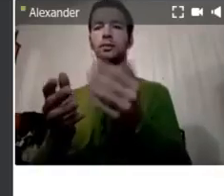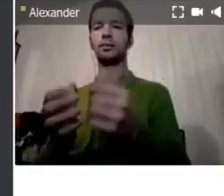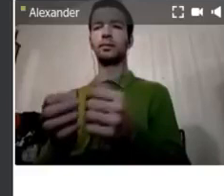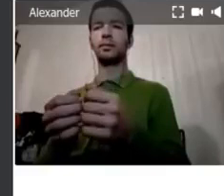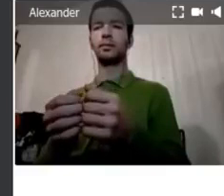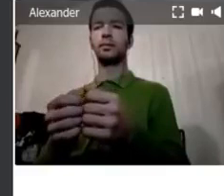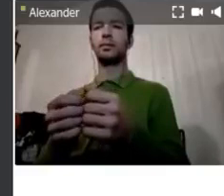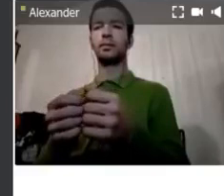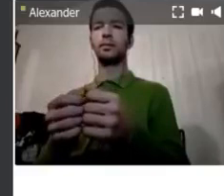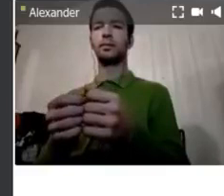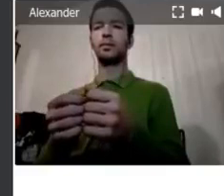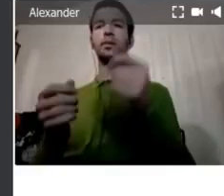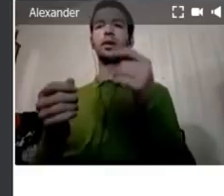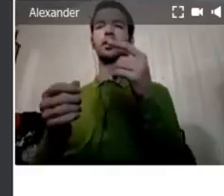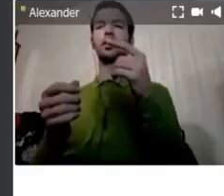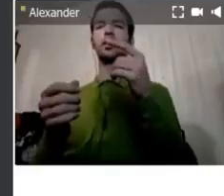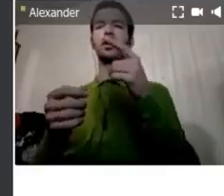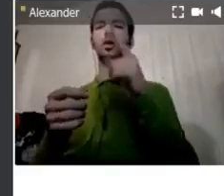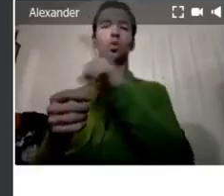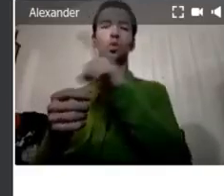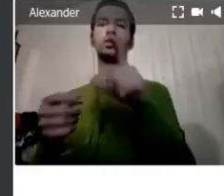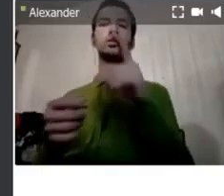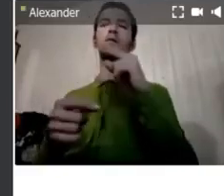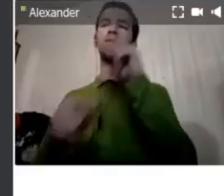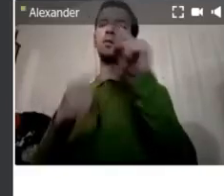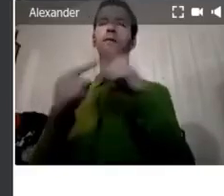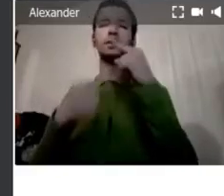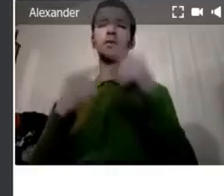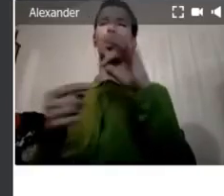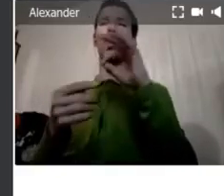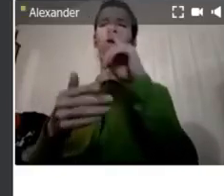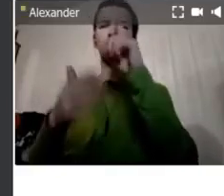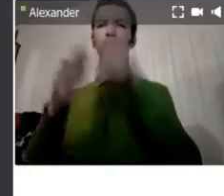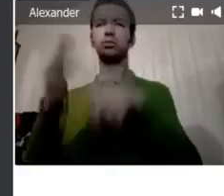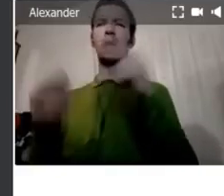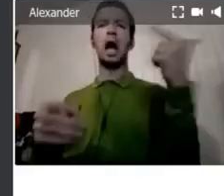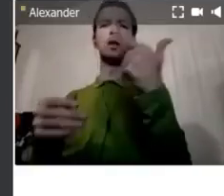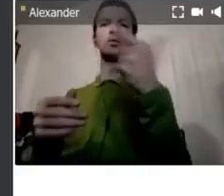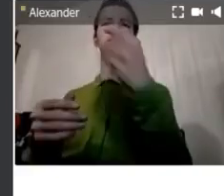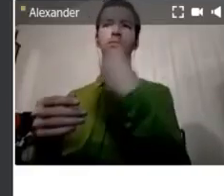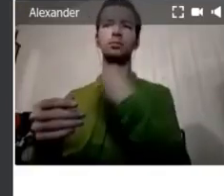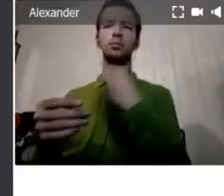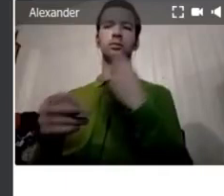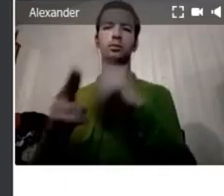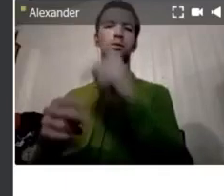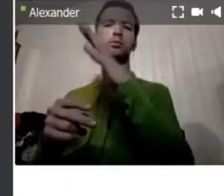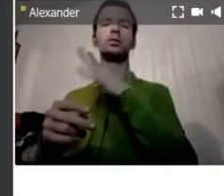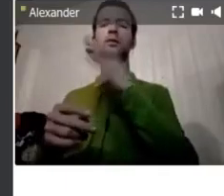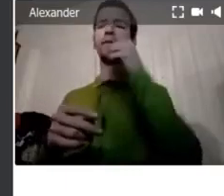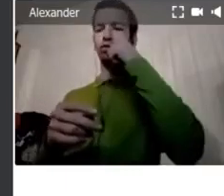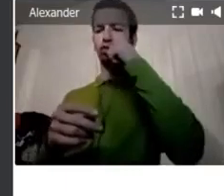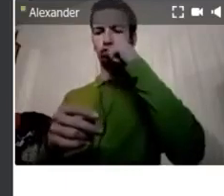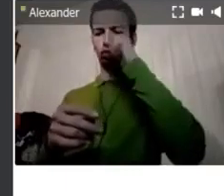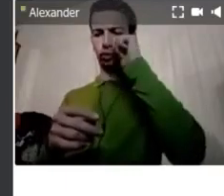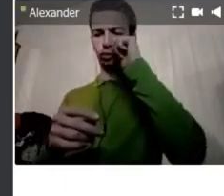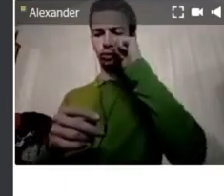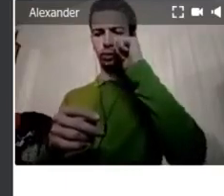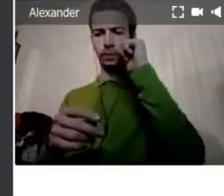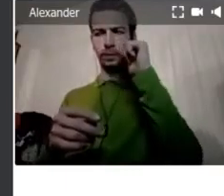да, значит, где взять такую информацию, такую и эту. В общем, там